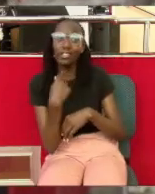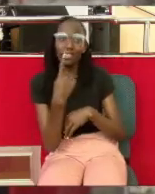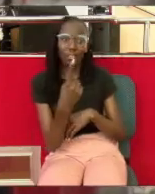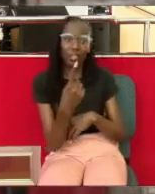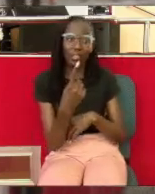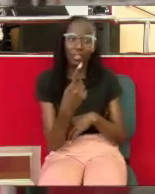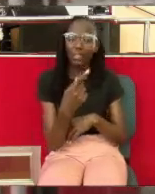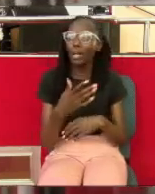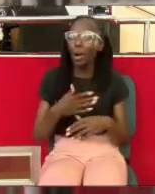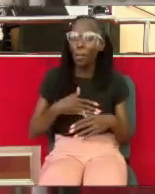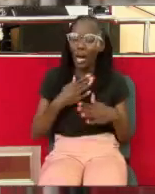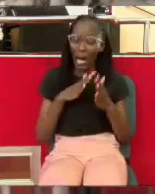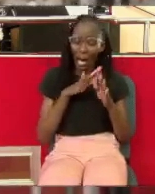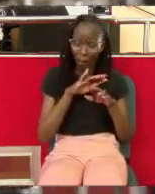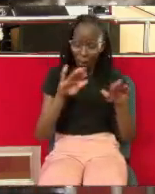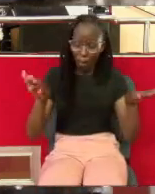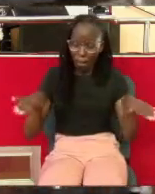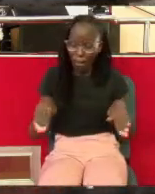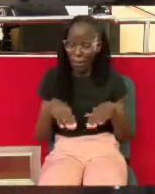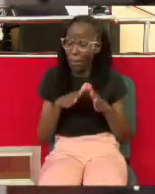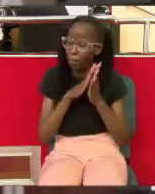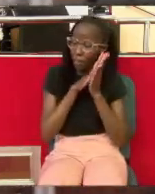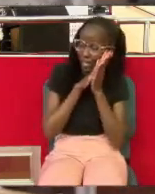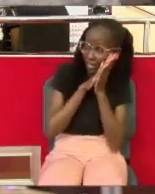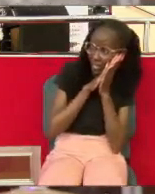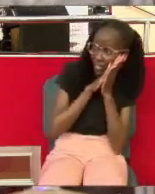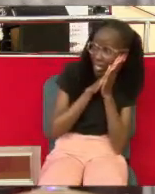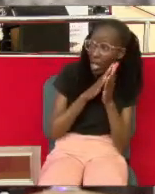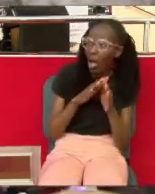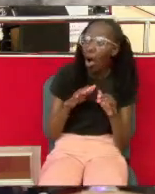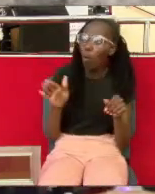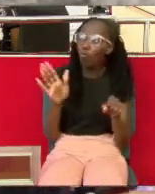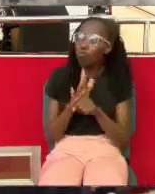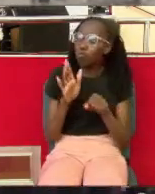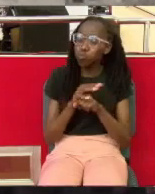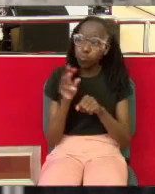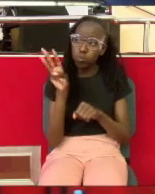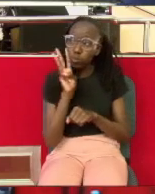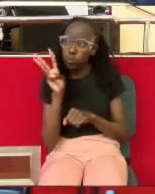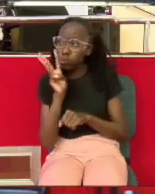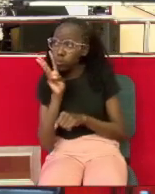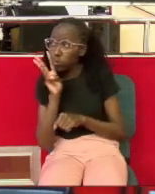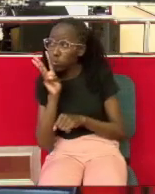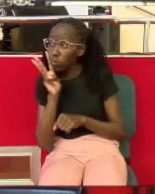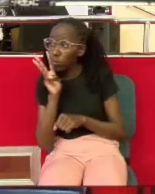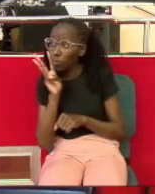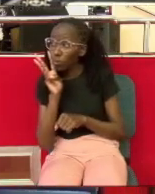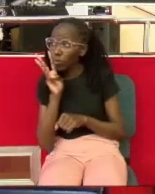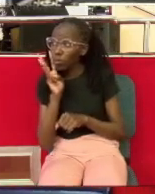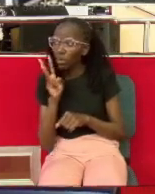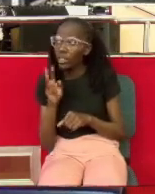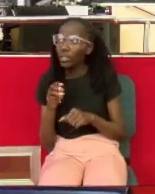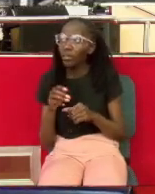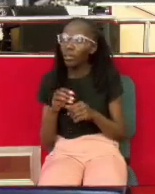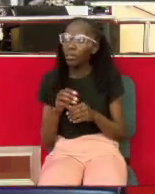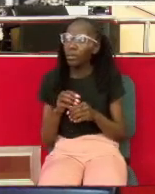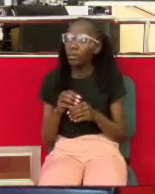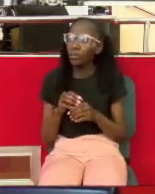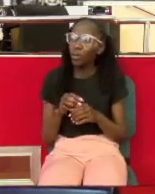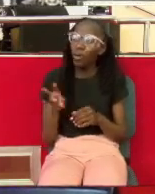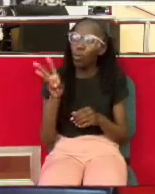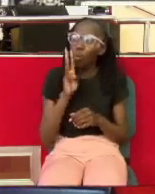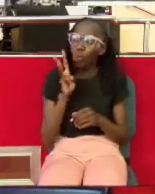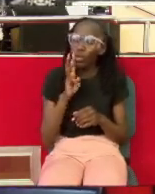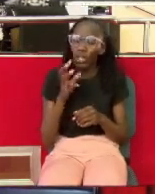is just like, it's full of water. Ya kwamba ni kama kitanda changu kimejaa maji. That are from my tears. Maji kutoka